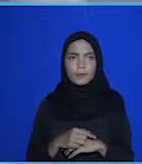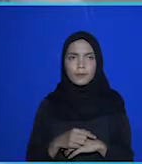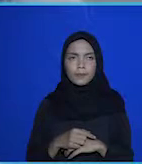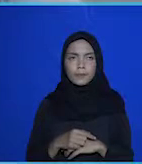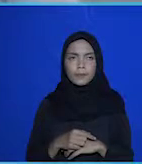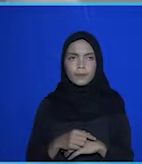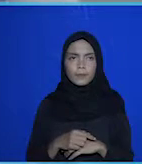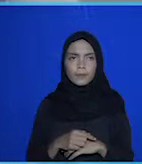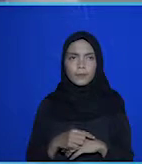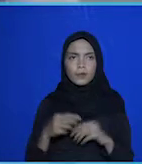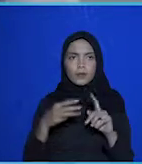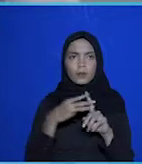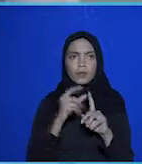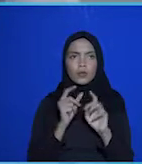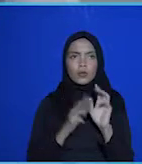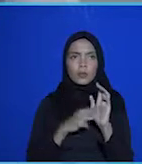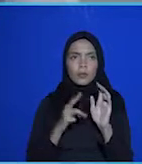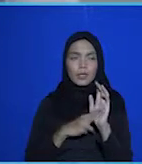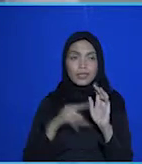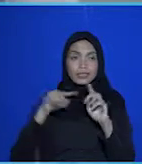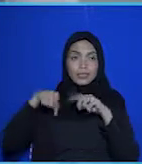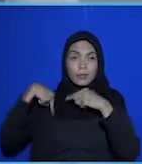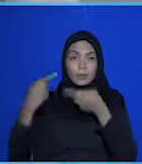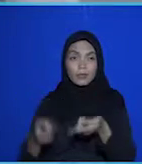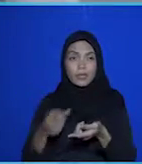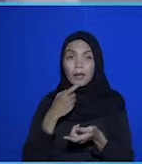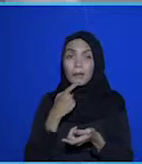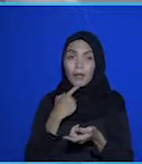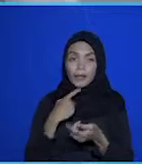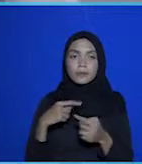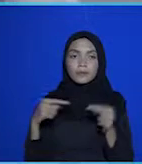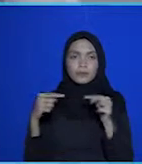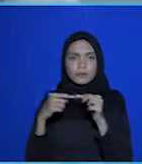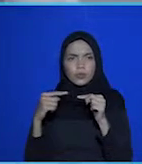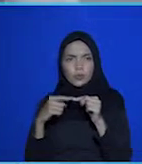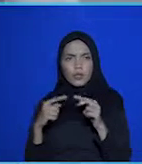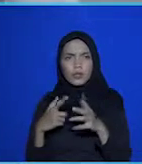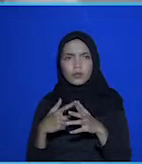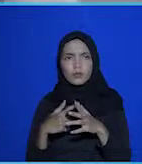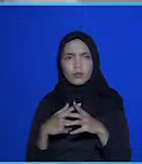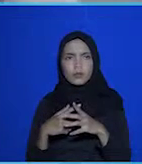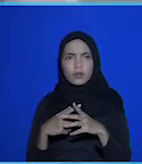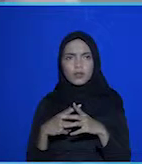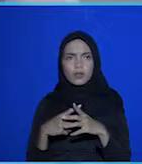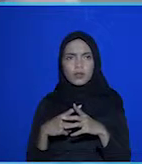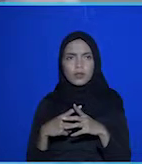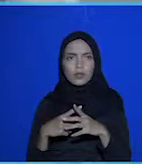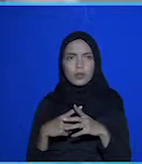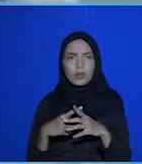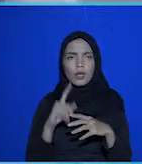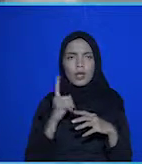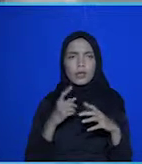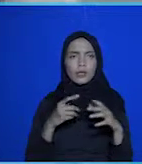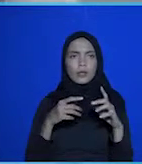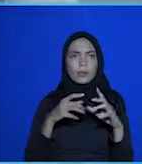yang dilakukan oleh BUMN sampai dengan saat ini itu terkait dengan memastikan ketersediaan